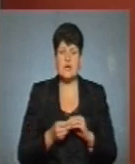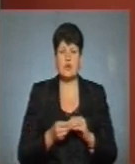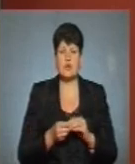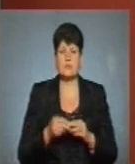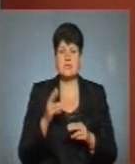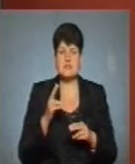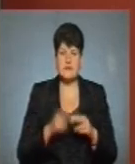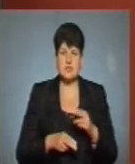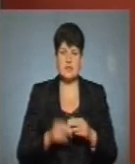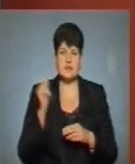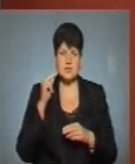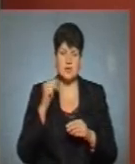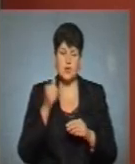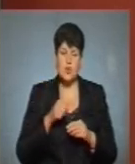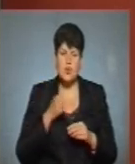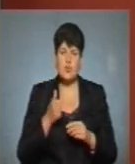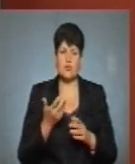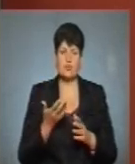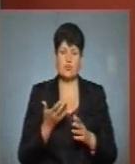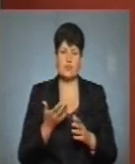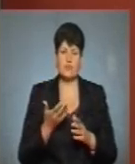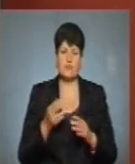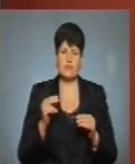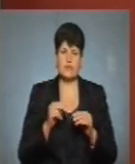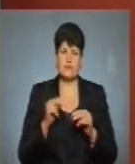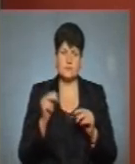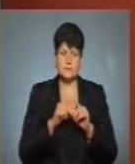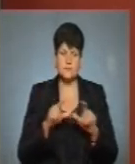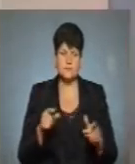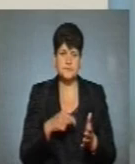навчального року у загальноосвітніх навчальних закладах